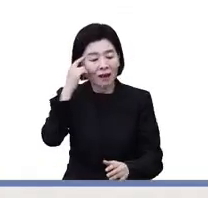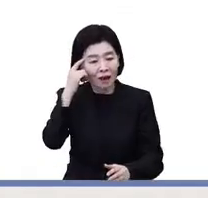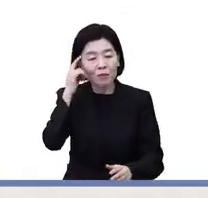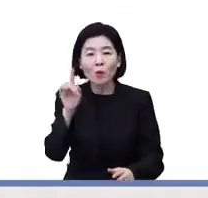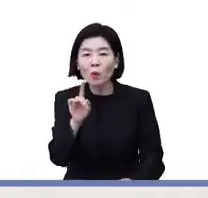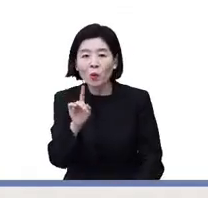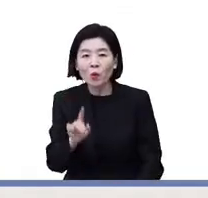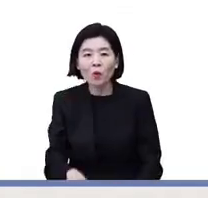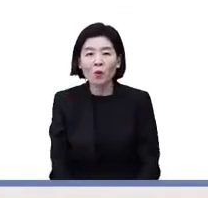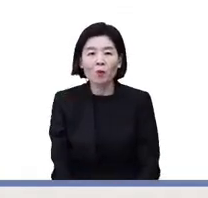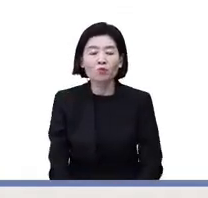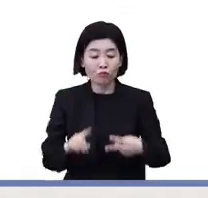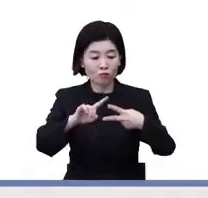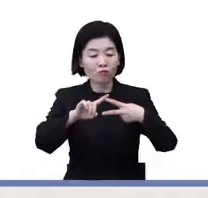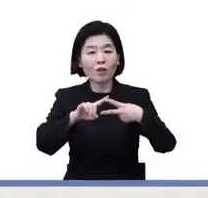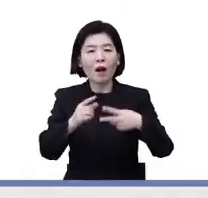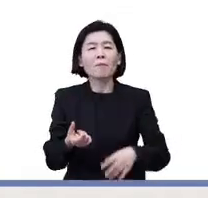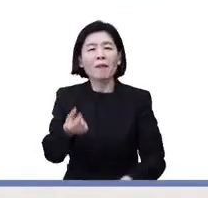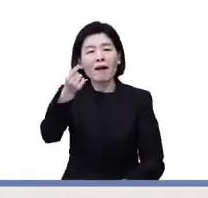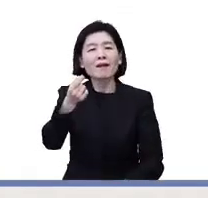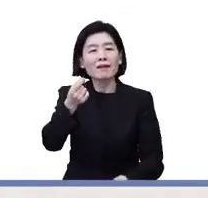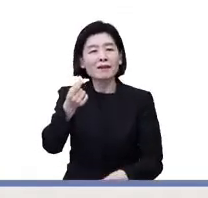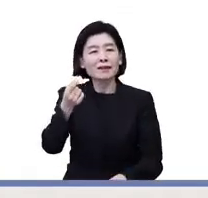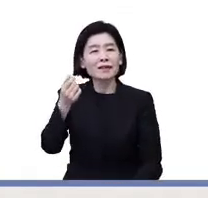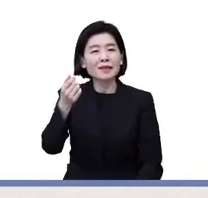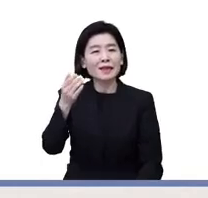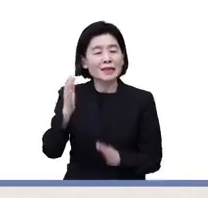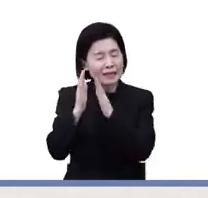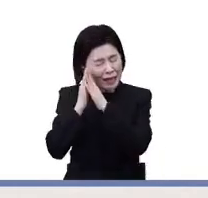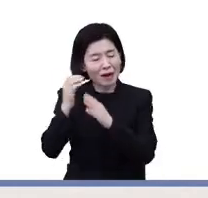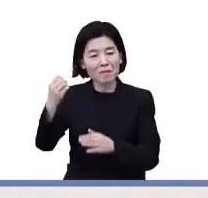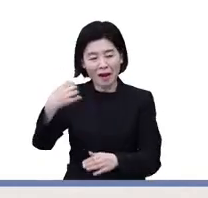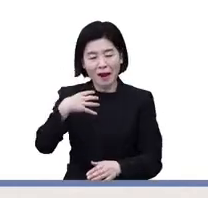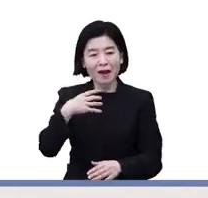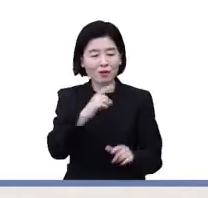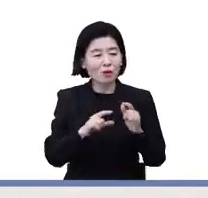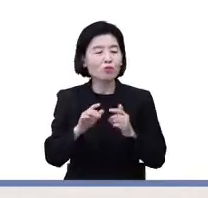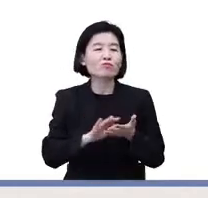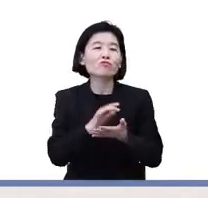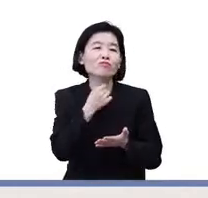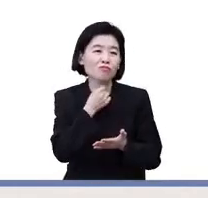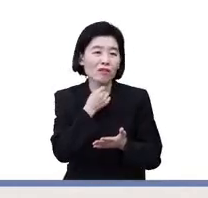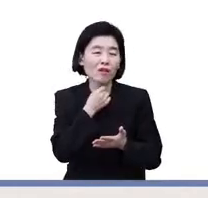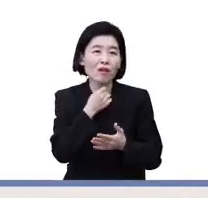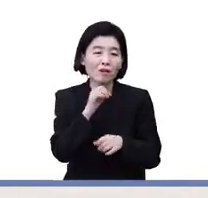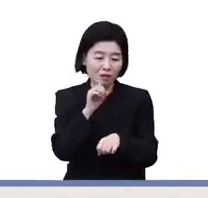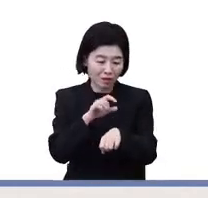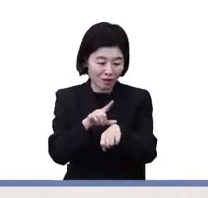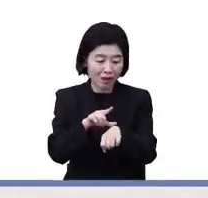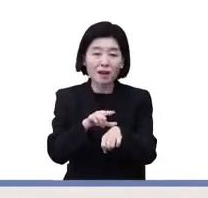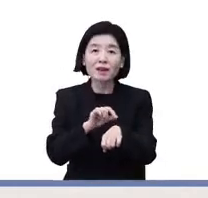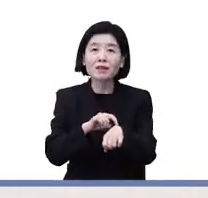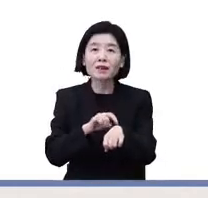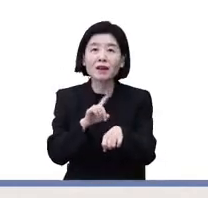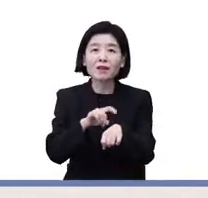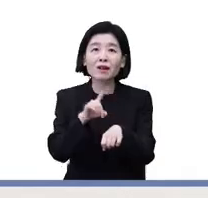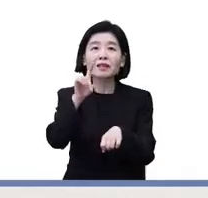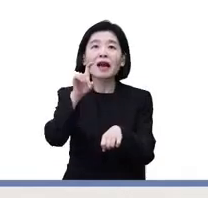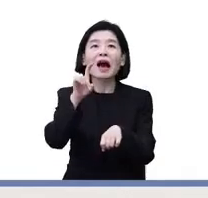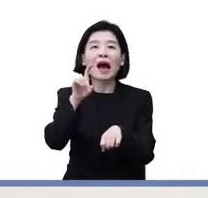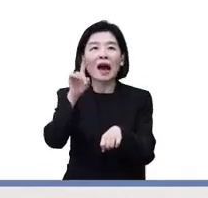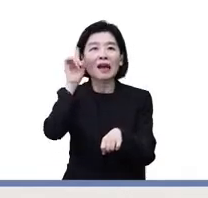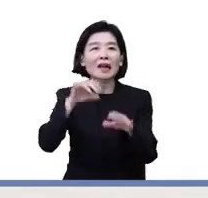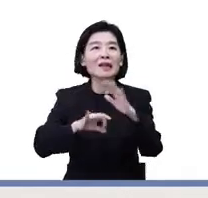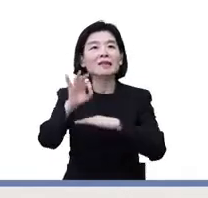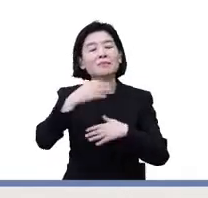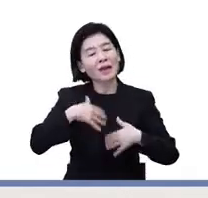될까요? 일찍 자라고 하는구나. 더 놀고 싶은데. 몇 시야? 11시쯤 됐네. 내일 아침에 일어나려면 좀 피곤하긴